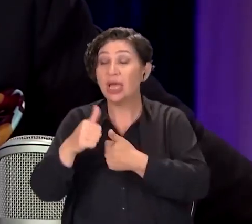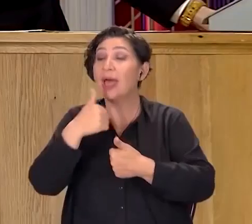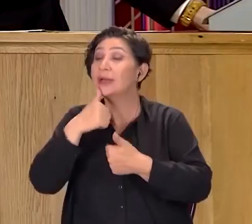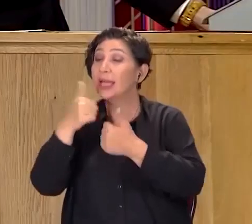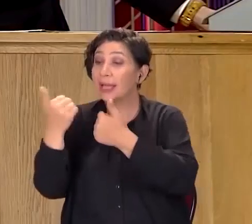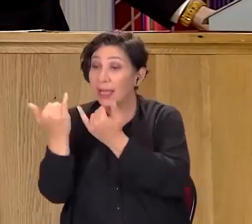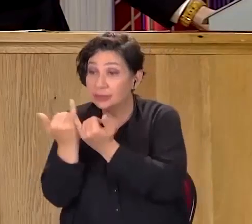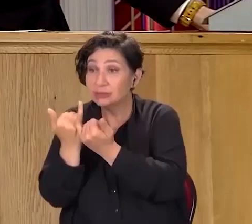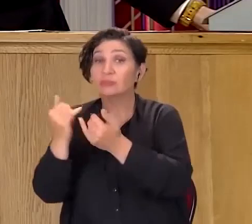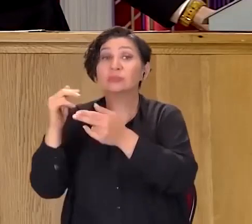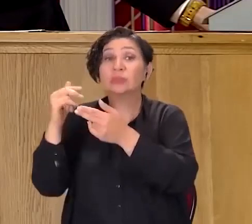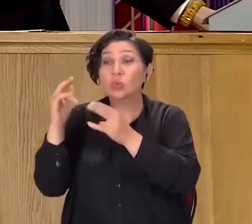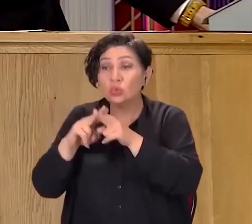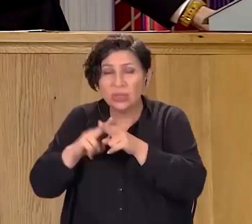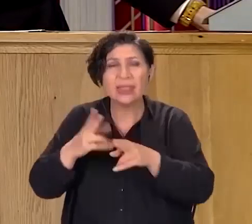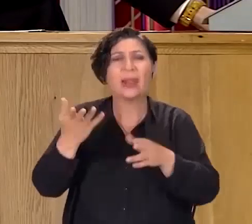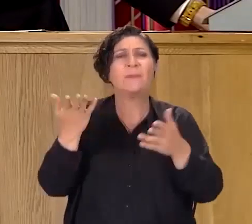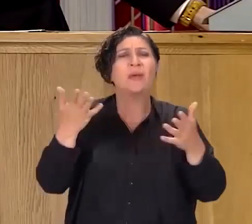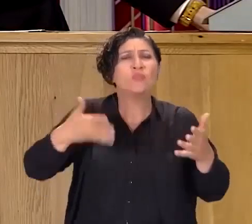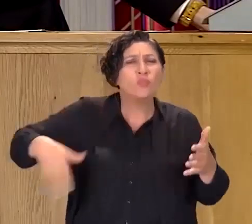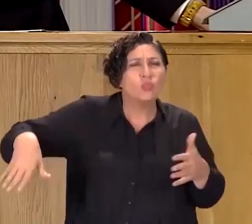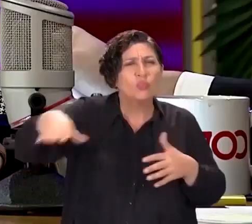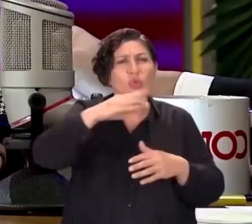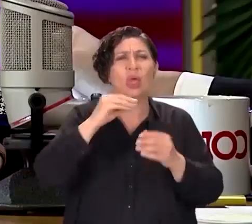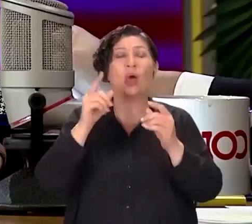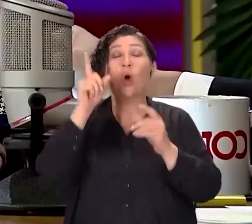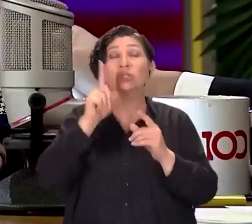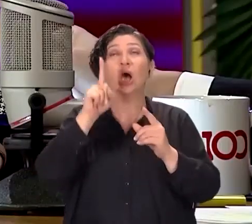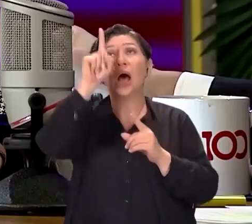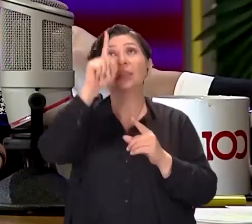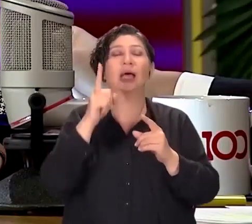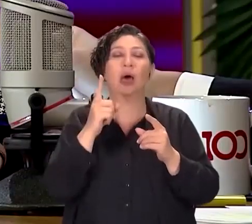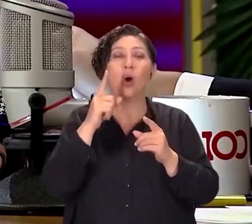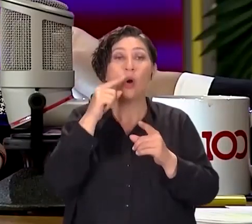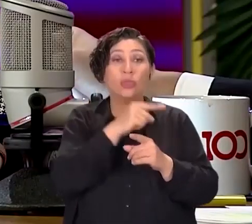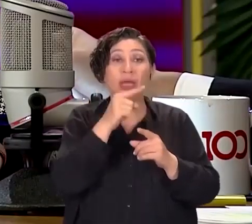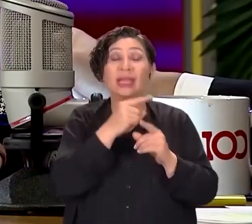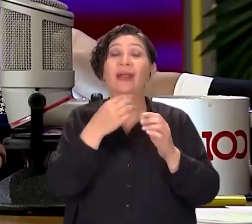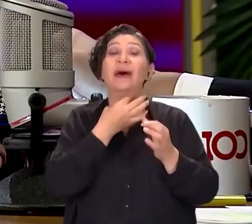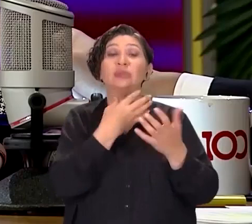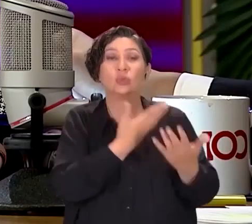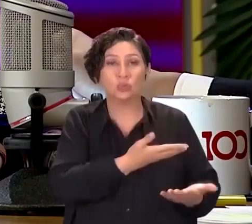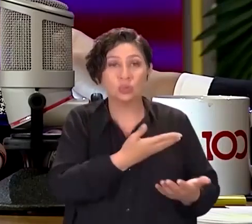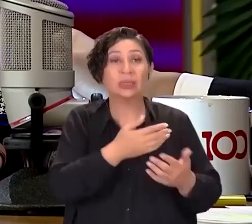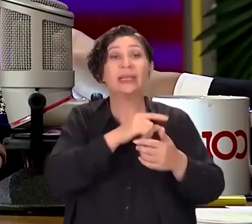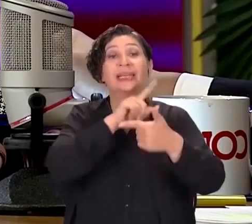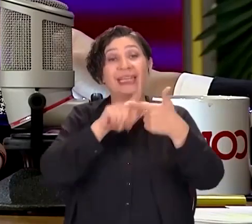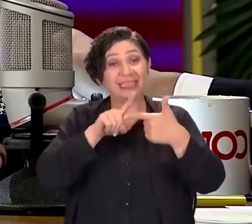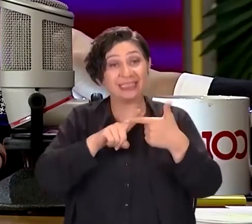kardeşim, eşi, kuzenlerim, bütün sülale. Önce Allah onlardan razı olsun. Bir